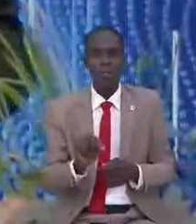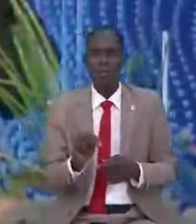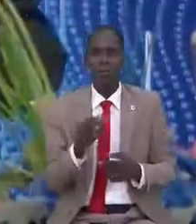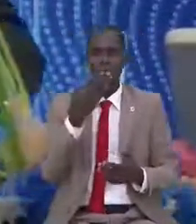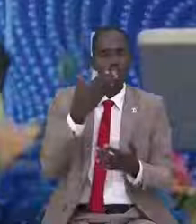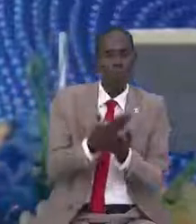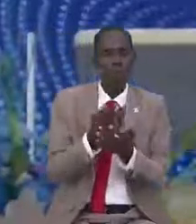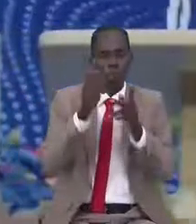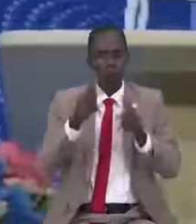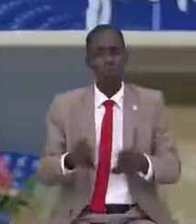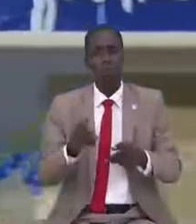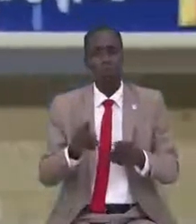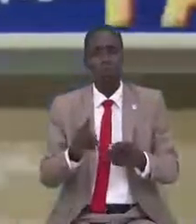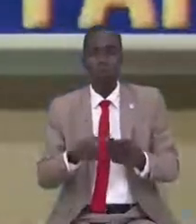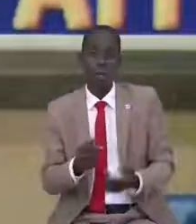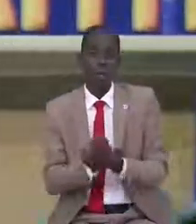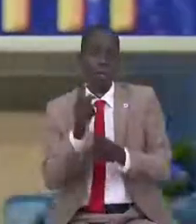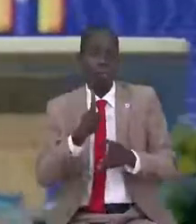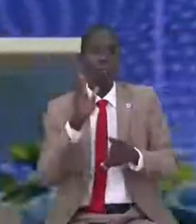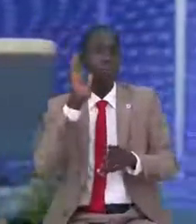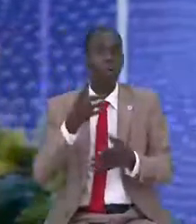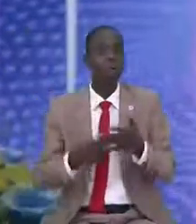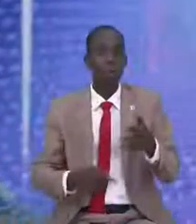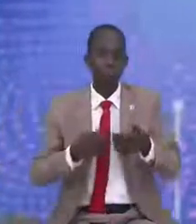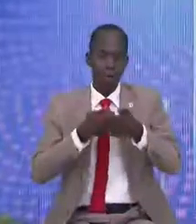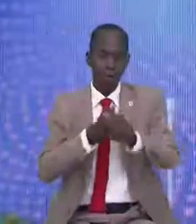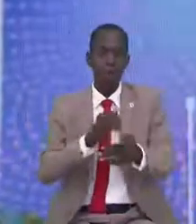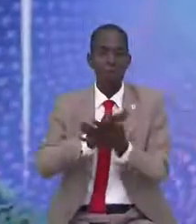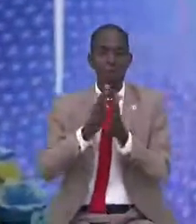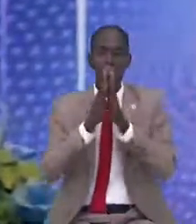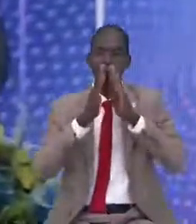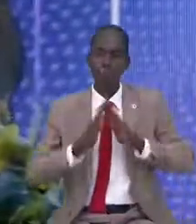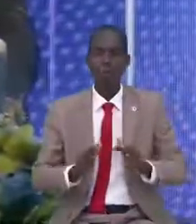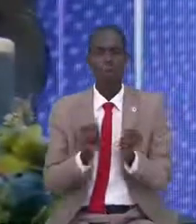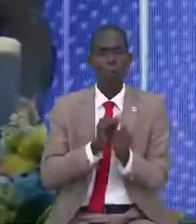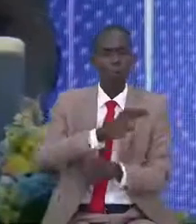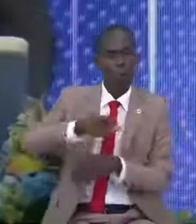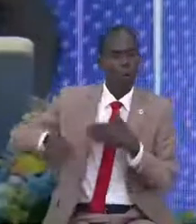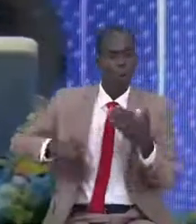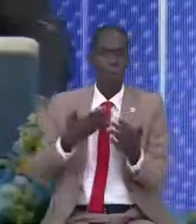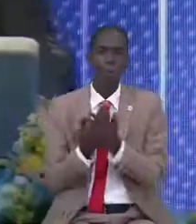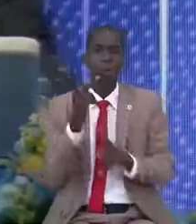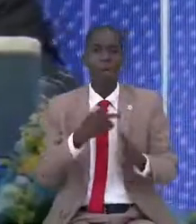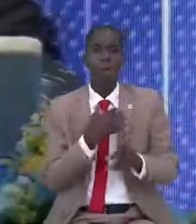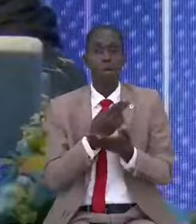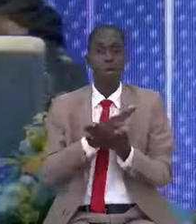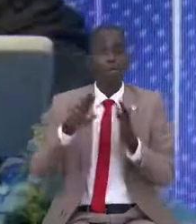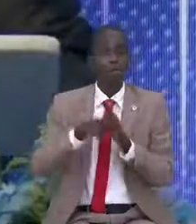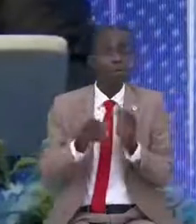de rédemption pour les gens, tu recherches la paix avec tous et la sanctification sans